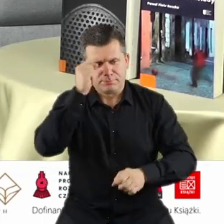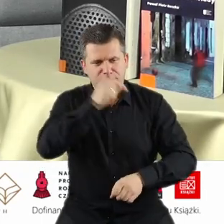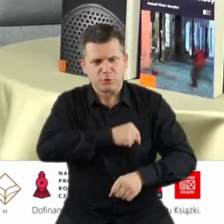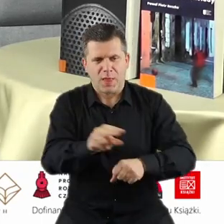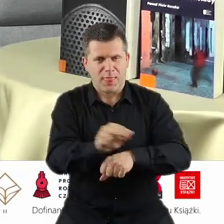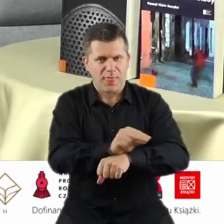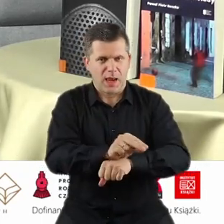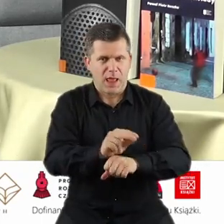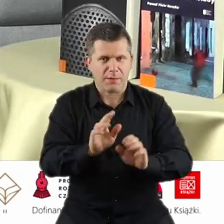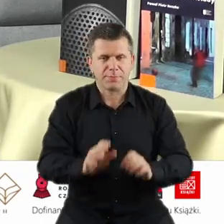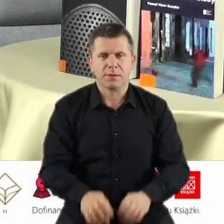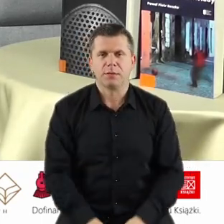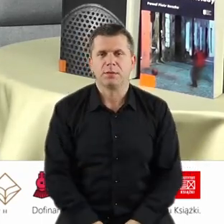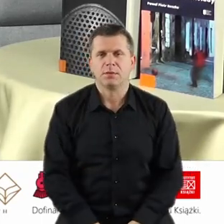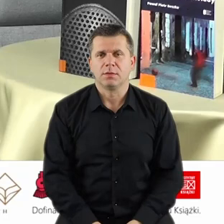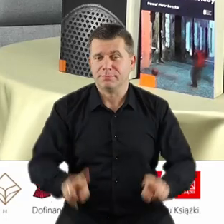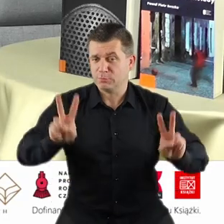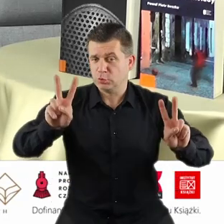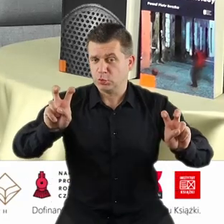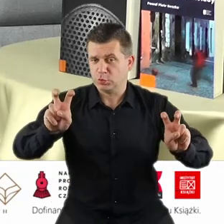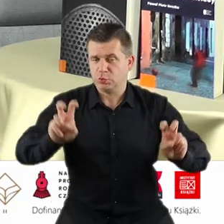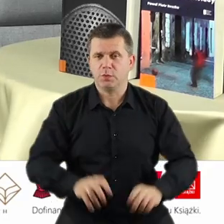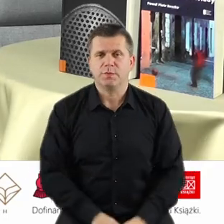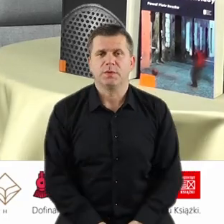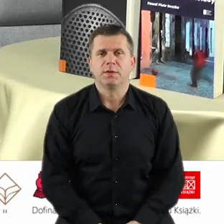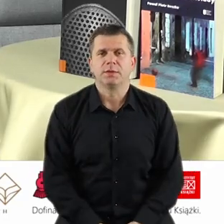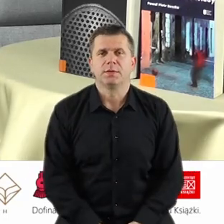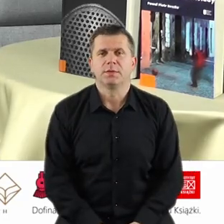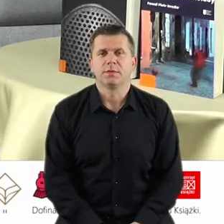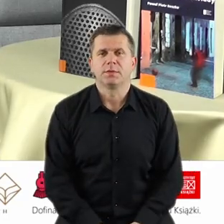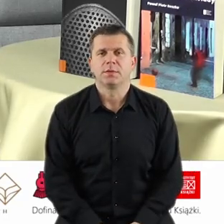psychoterapii, w cudzysłowiu,